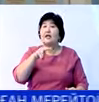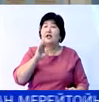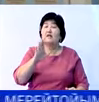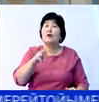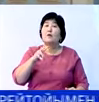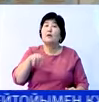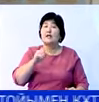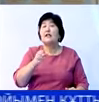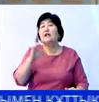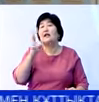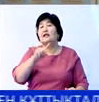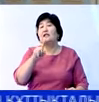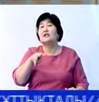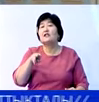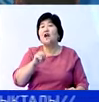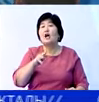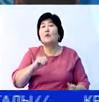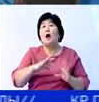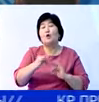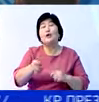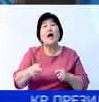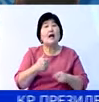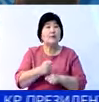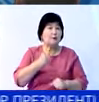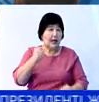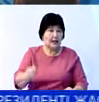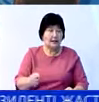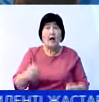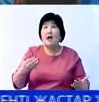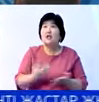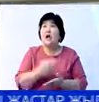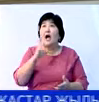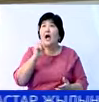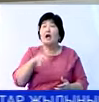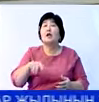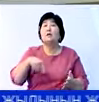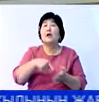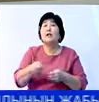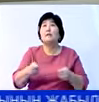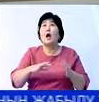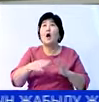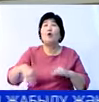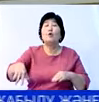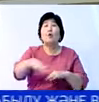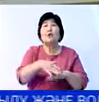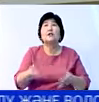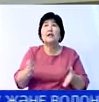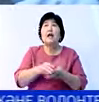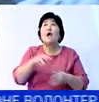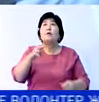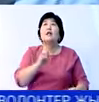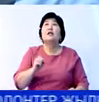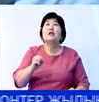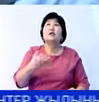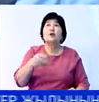Сейілов Медет Қызылжарма ауылдық округінің әкімі болып сайланды. Жаңа әкімді шахар башысы ауылдық округ тұрғындарына таныстырды. Медет